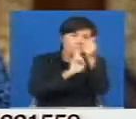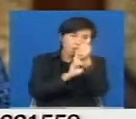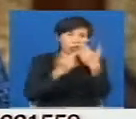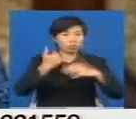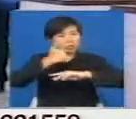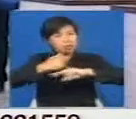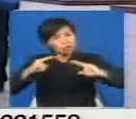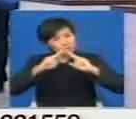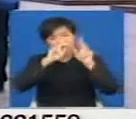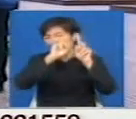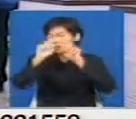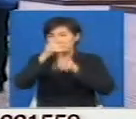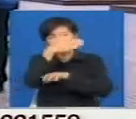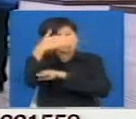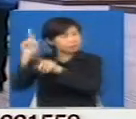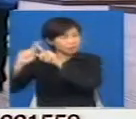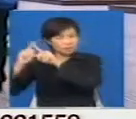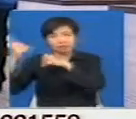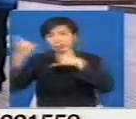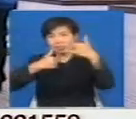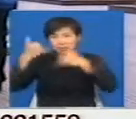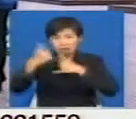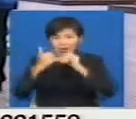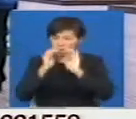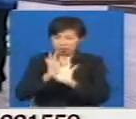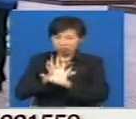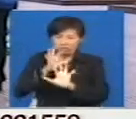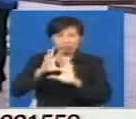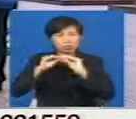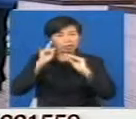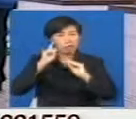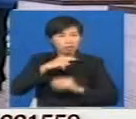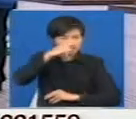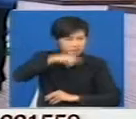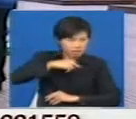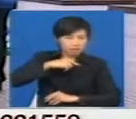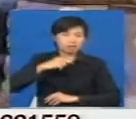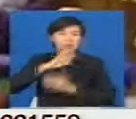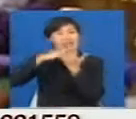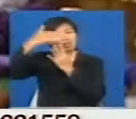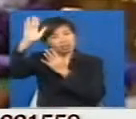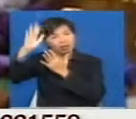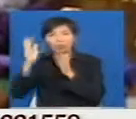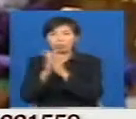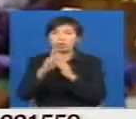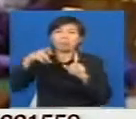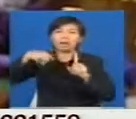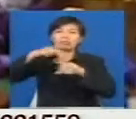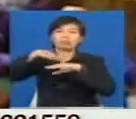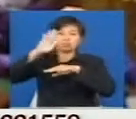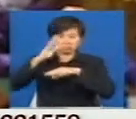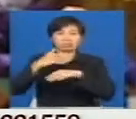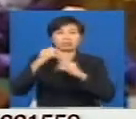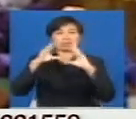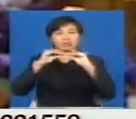อีก30ประเทศ ครับ แล้วยังมีผู้เข้าร่วมสัมมนาอีกเป็นพันคน ครับ นะครับทั้งไทยและเทศนะครับ ครับ มันก็สำคัญมาก ครับซึ่งท่านรองม